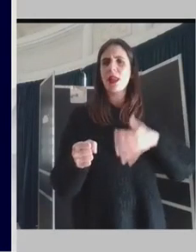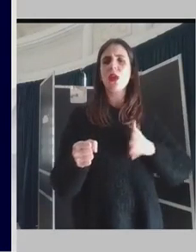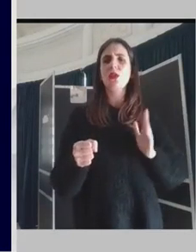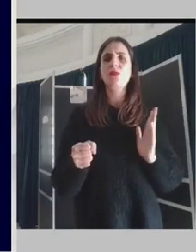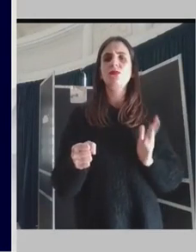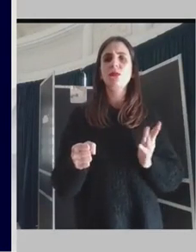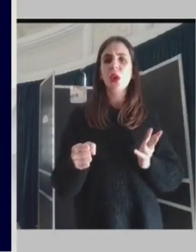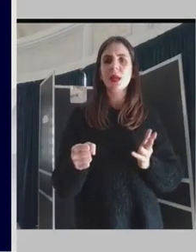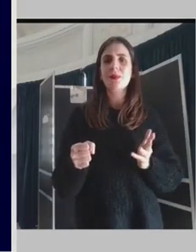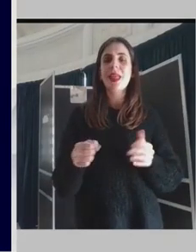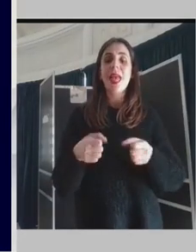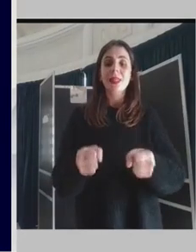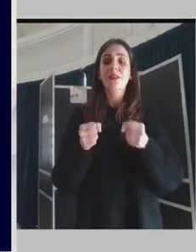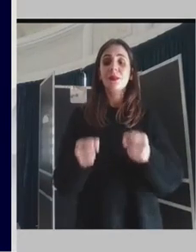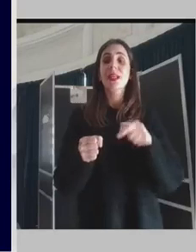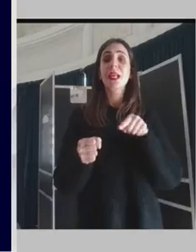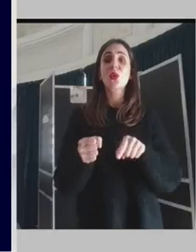parla,